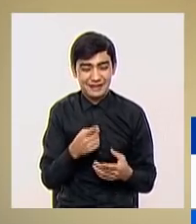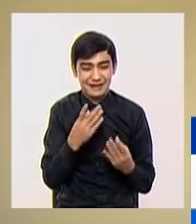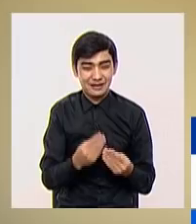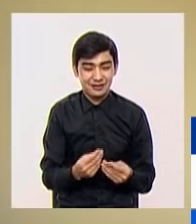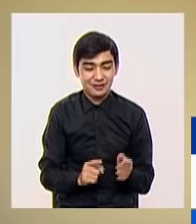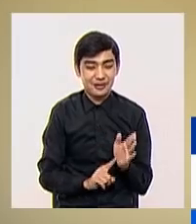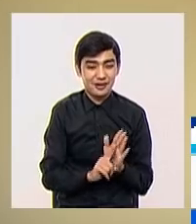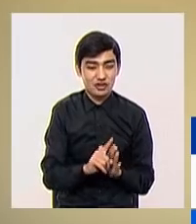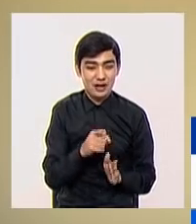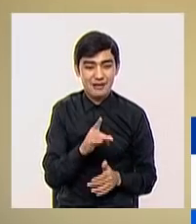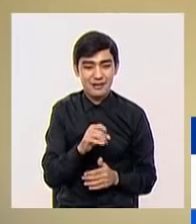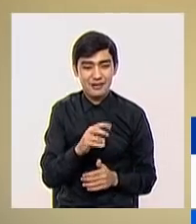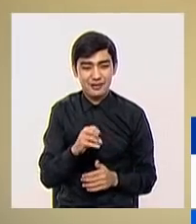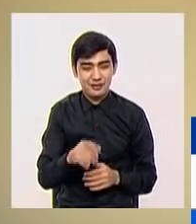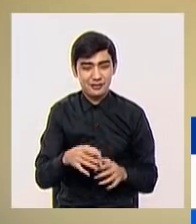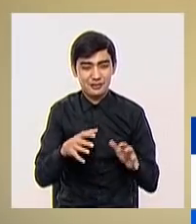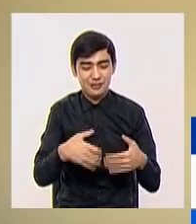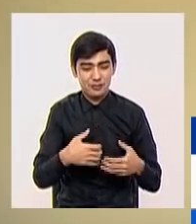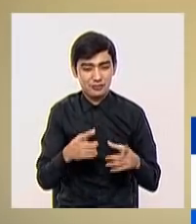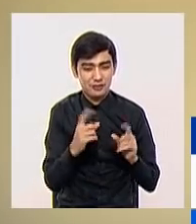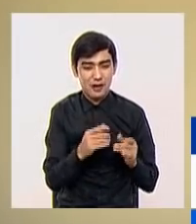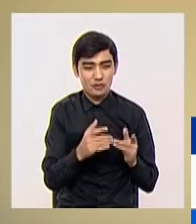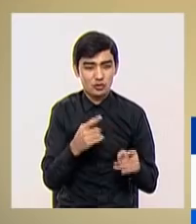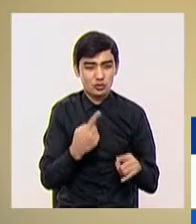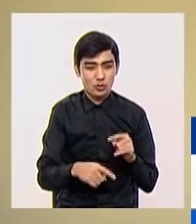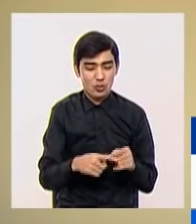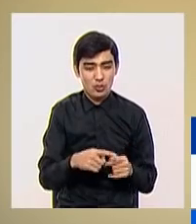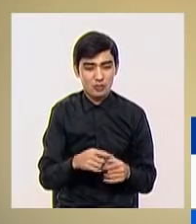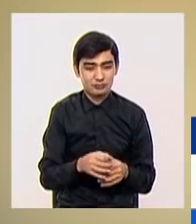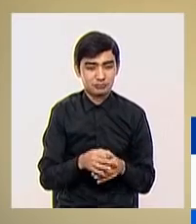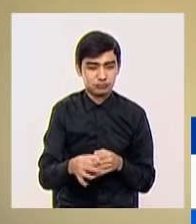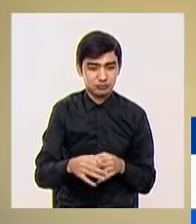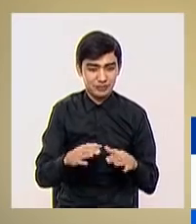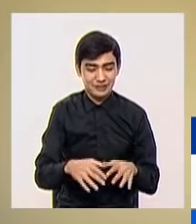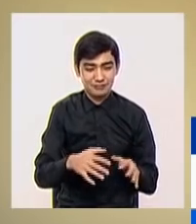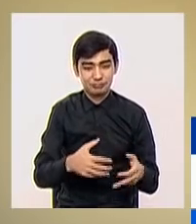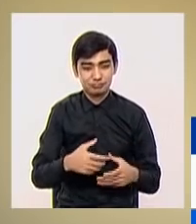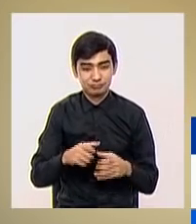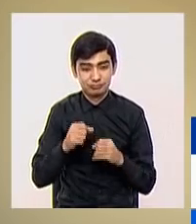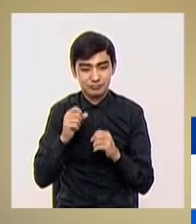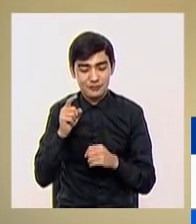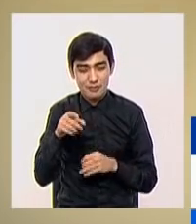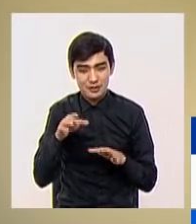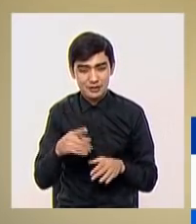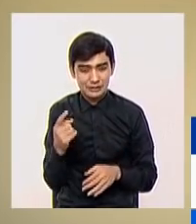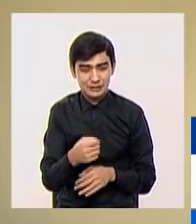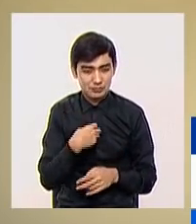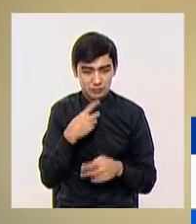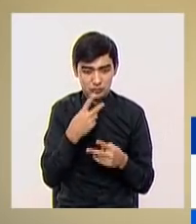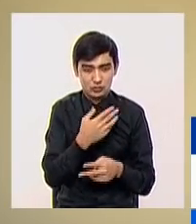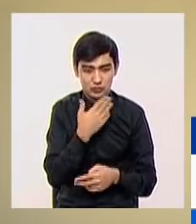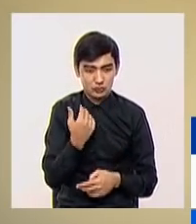бастап Ринатты алып кетті общагаға, частың сыртындағы. Содан бастап Ринатты бір апта көрмедік.